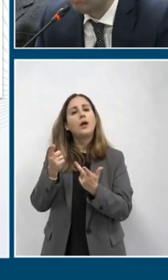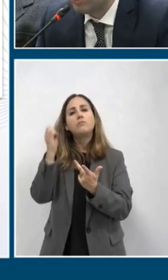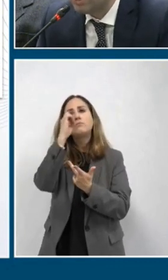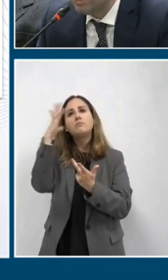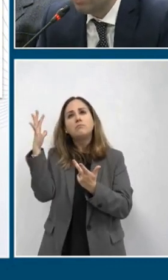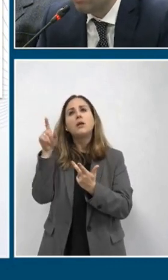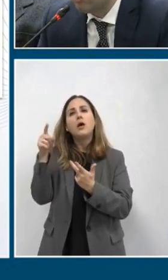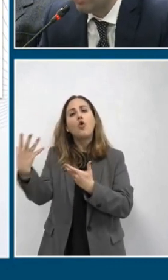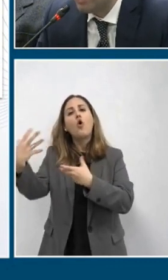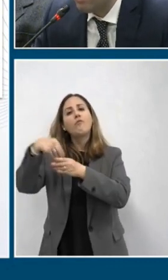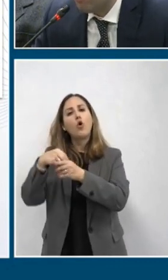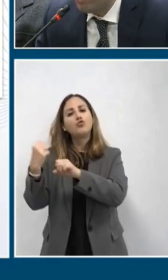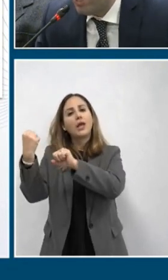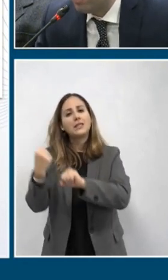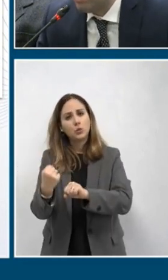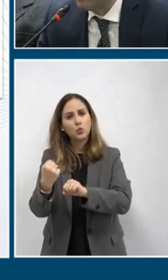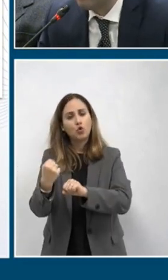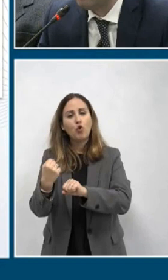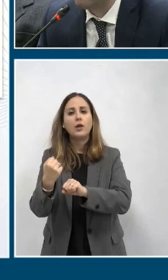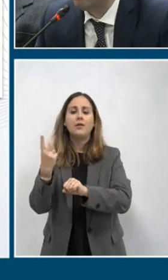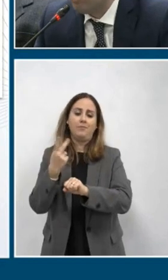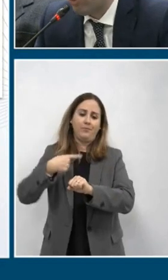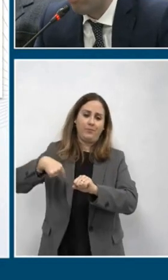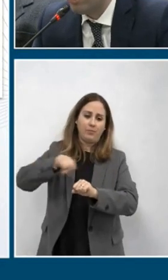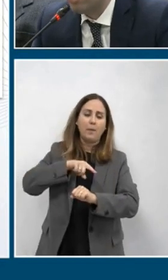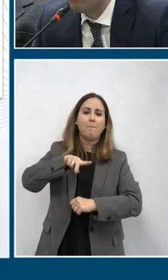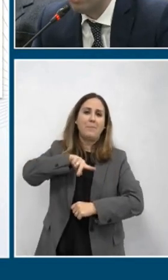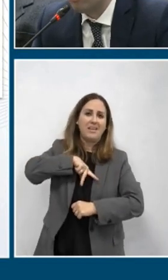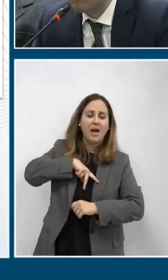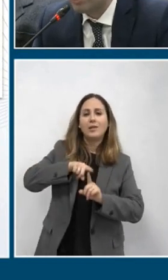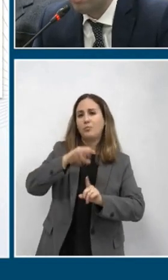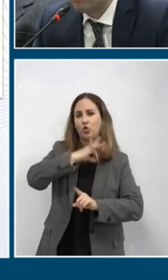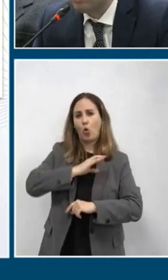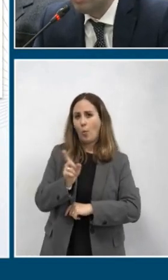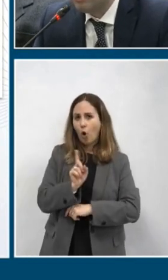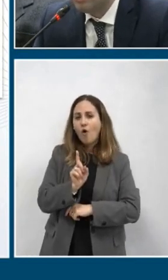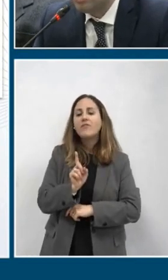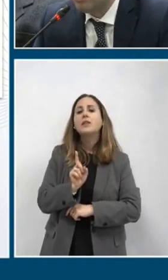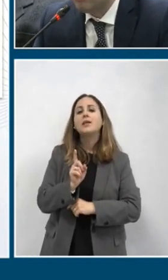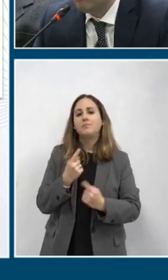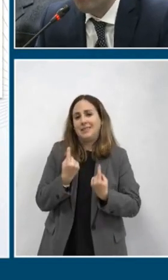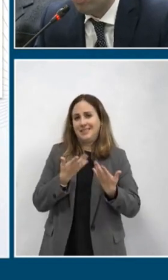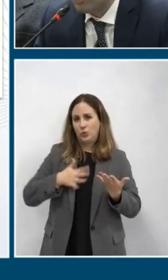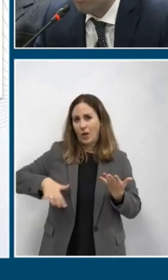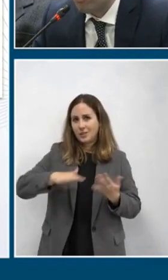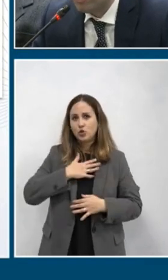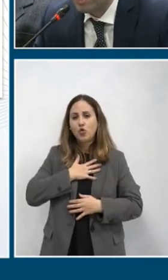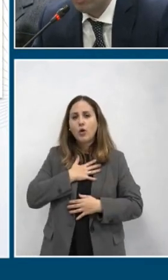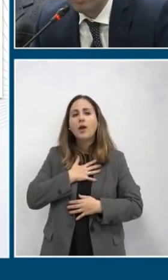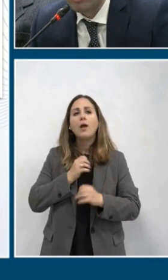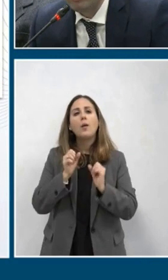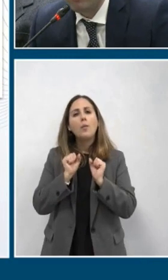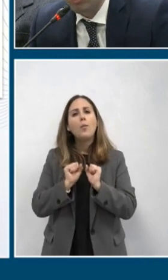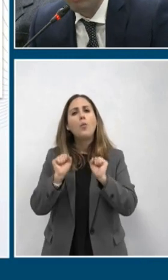le istituzioni noi in realtà private no profit come Nel nostro caso possiamo